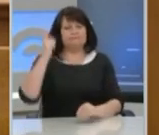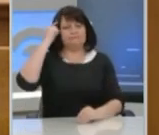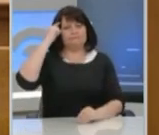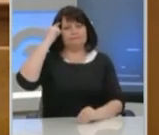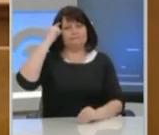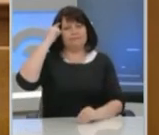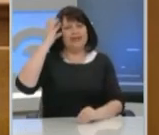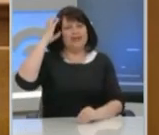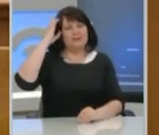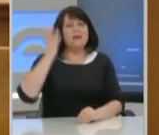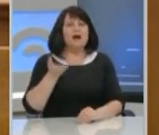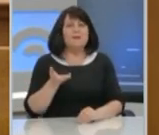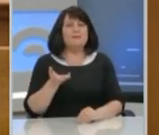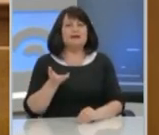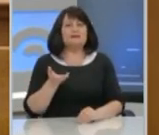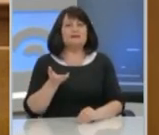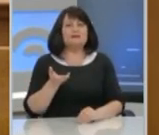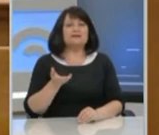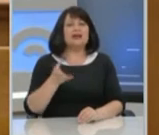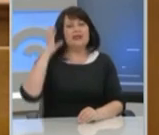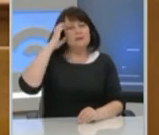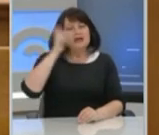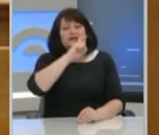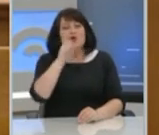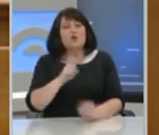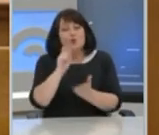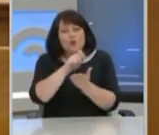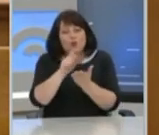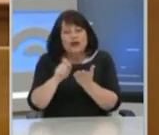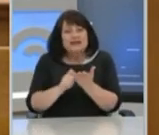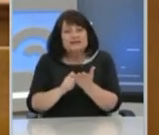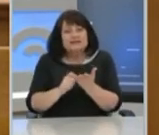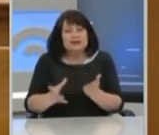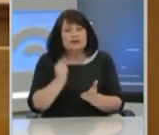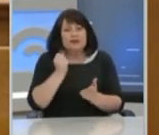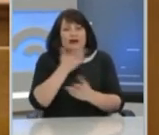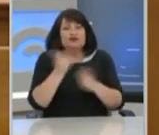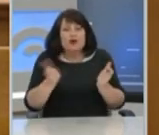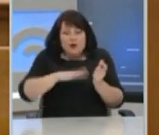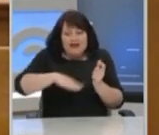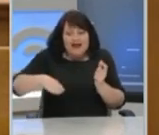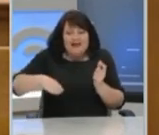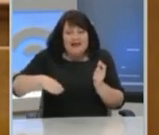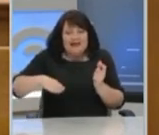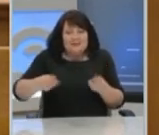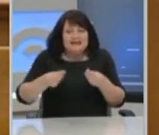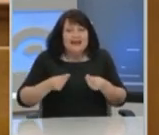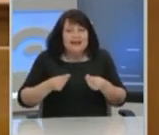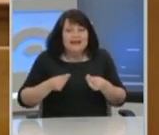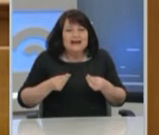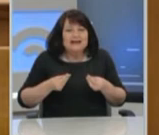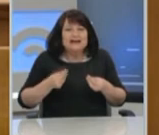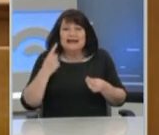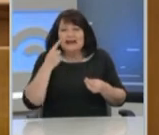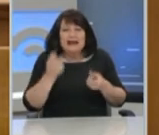ένα quiz που μας έβαζαν όταν ήμασταν μικρά παιδάκια στο σχολείο και μας λέγανε τι είναι πιο